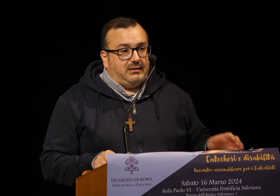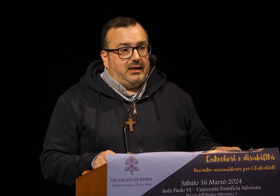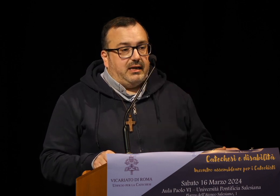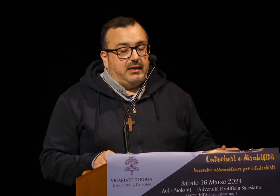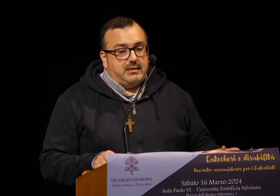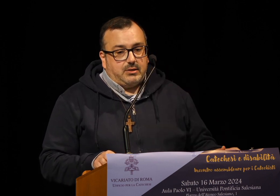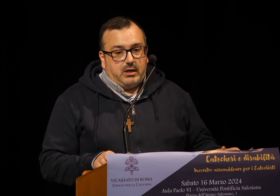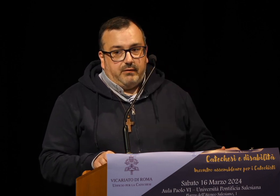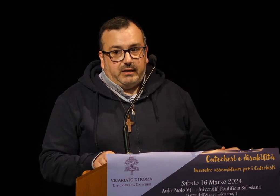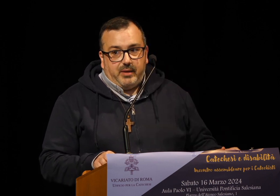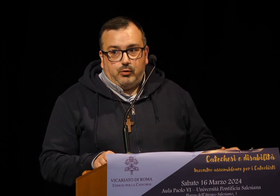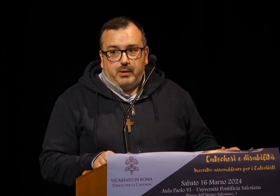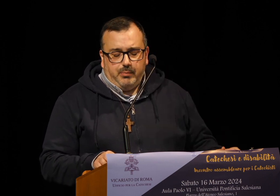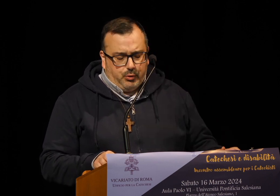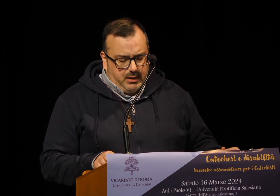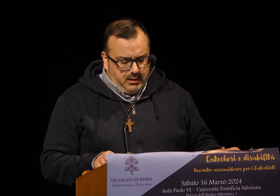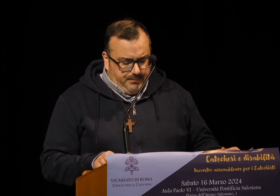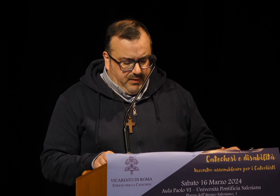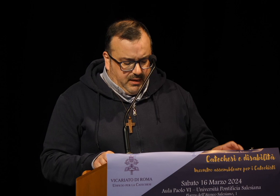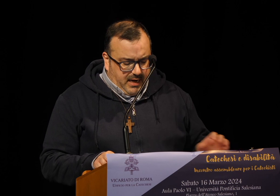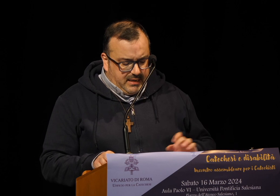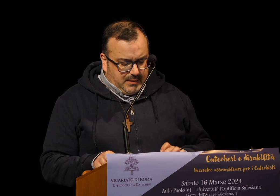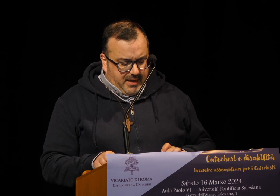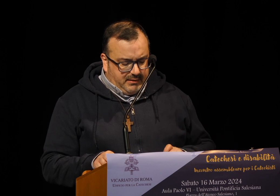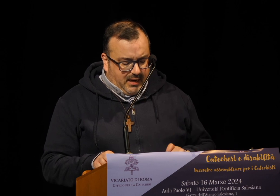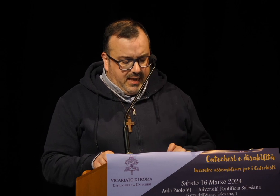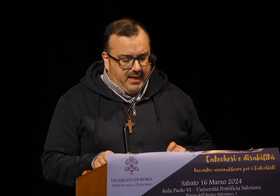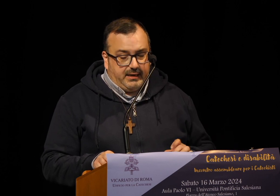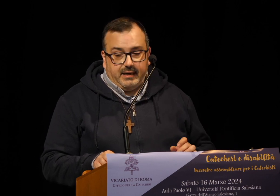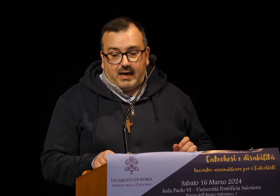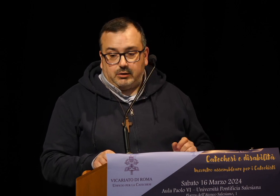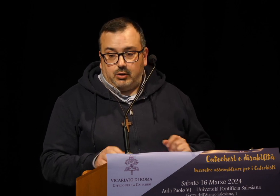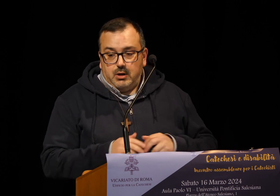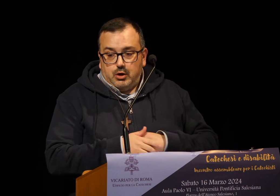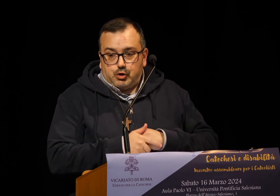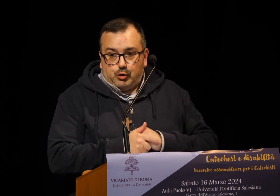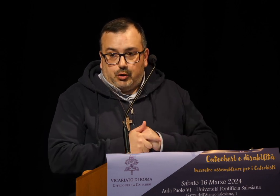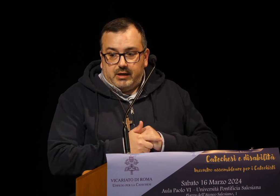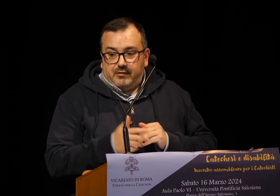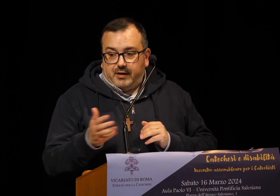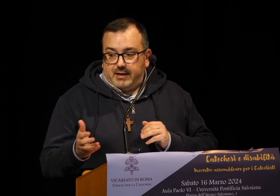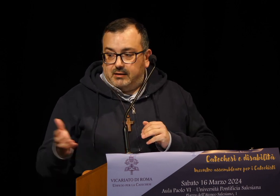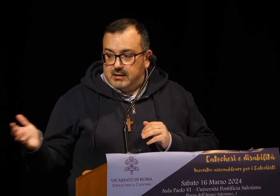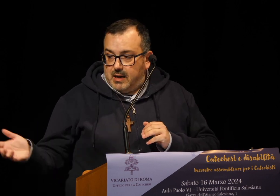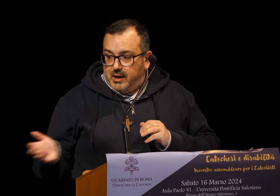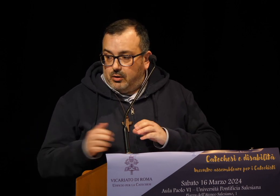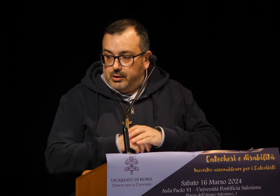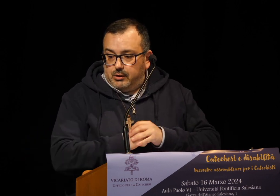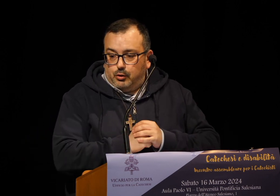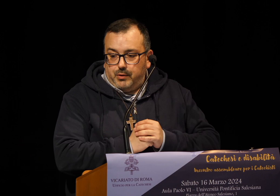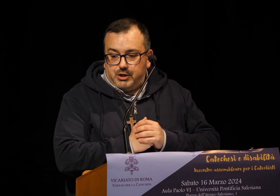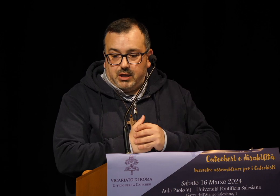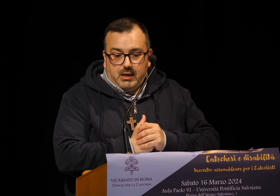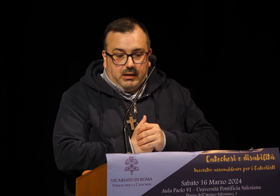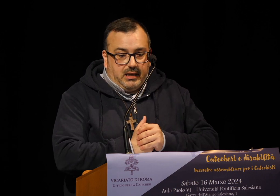importante alla realizzazione del vademecum e poi Elisabetta e Riccardo sono i referenti insieme con